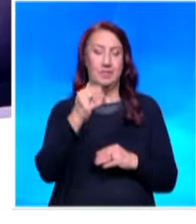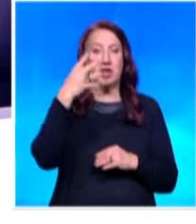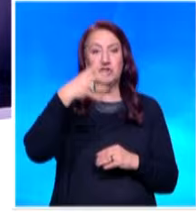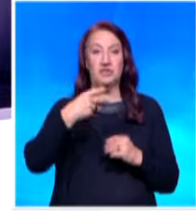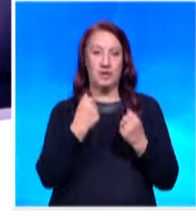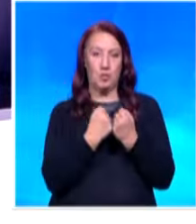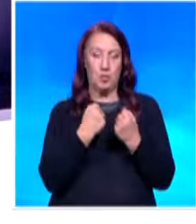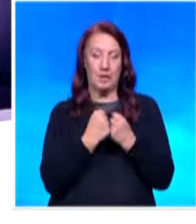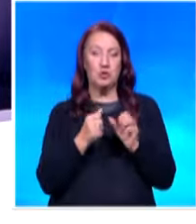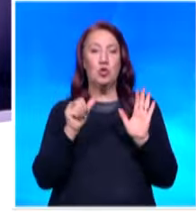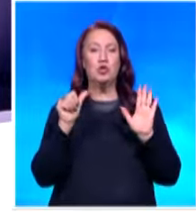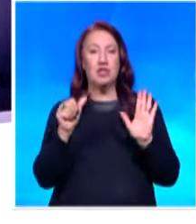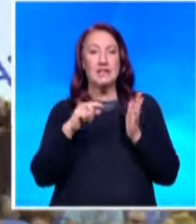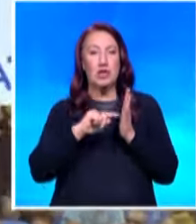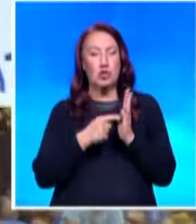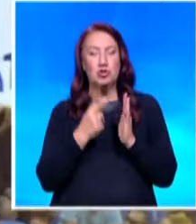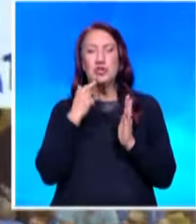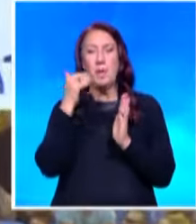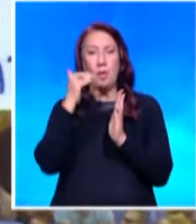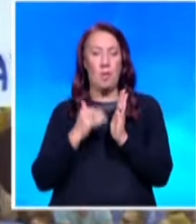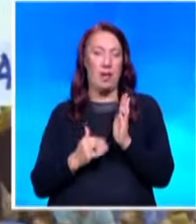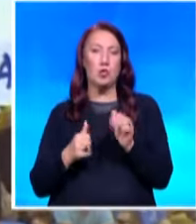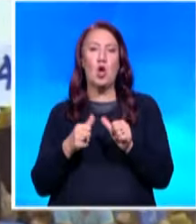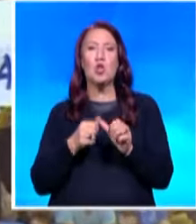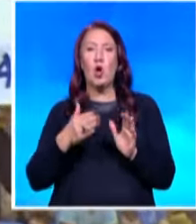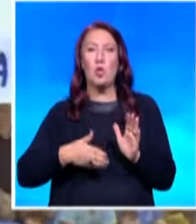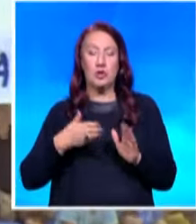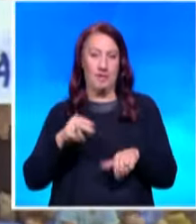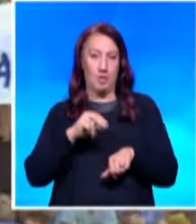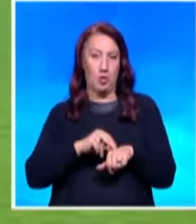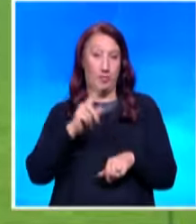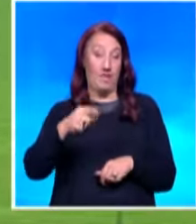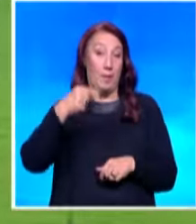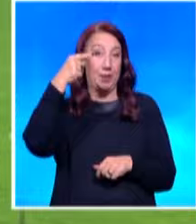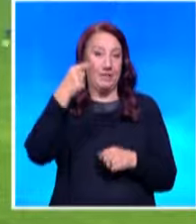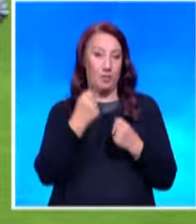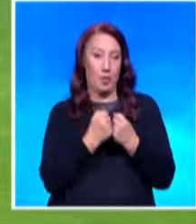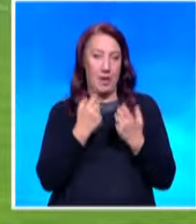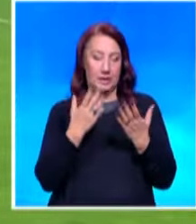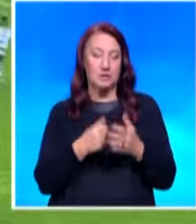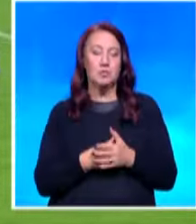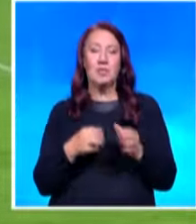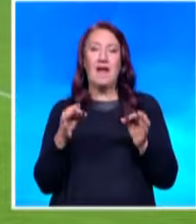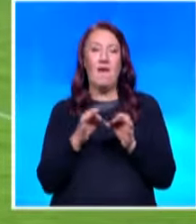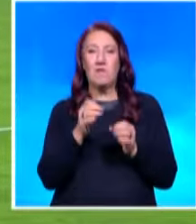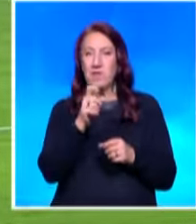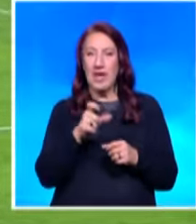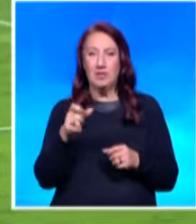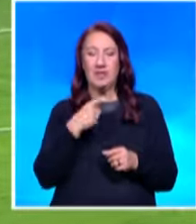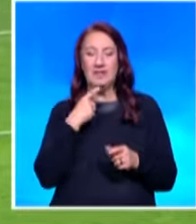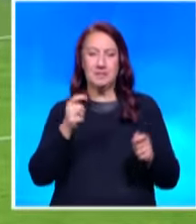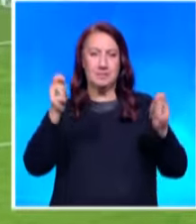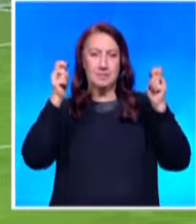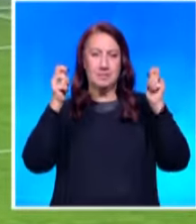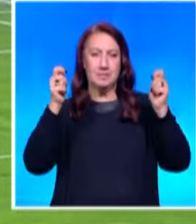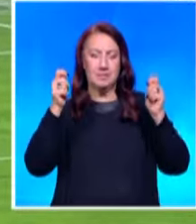от лидера Локомотив Пловдив. Владко Дурбаров беше изгонен след намесата на VAR. Феновете на Левски издигнаха плакати срещу ръководството на